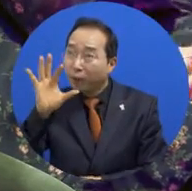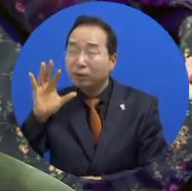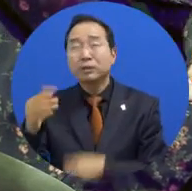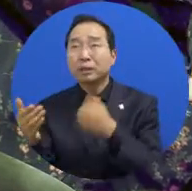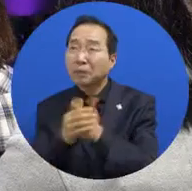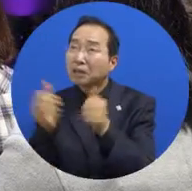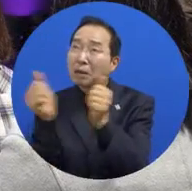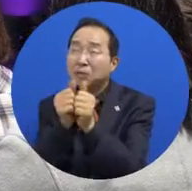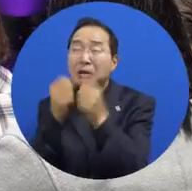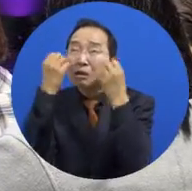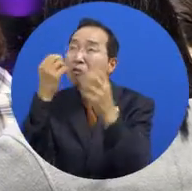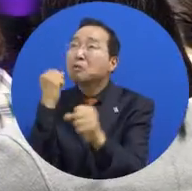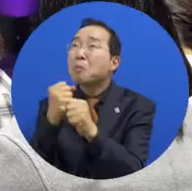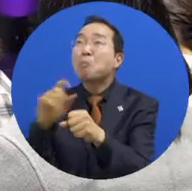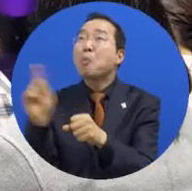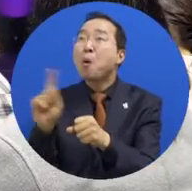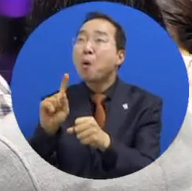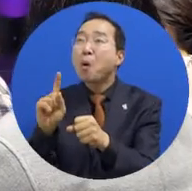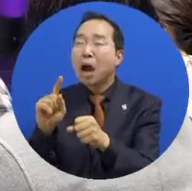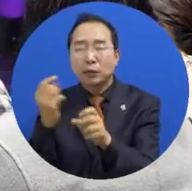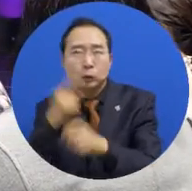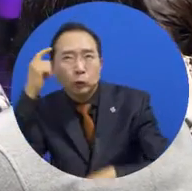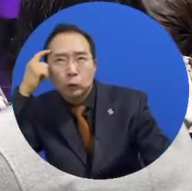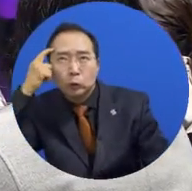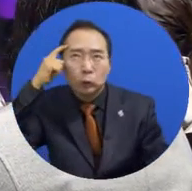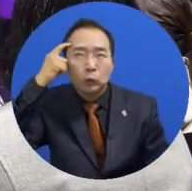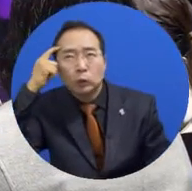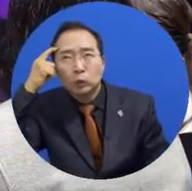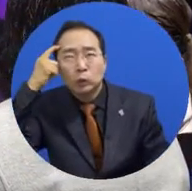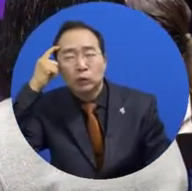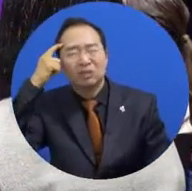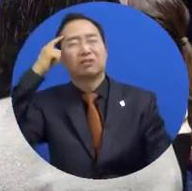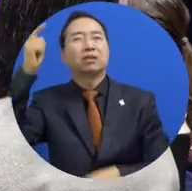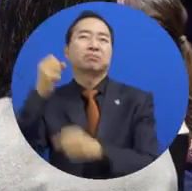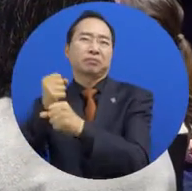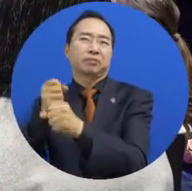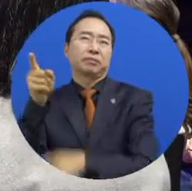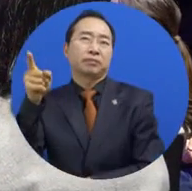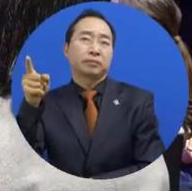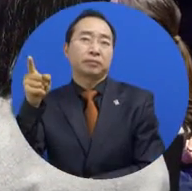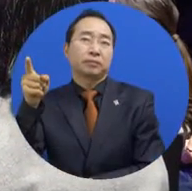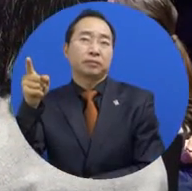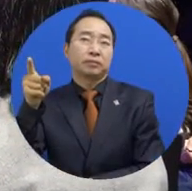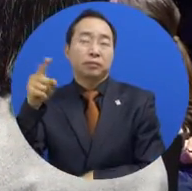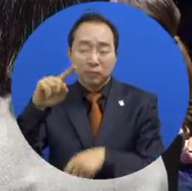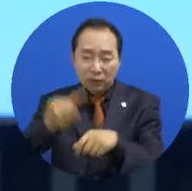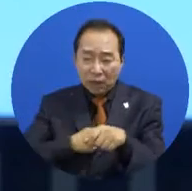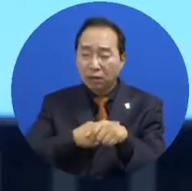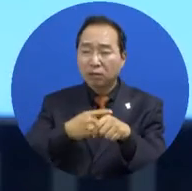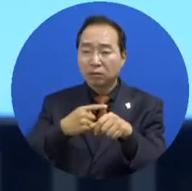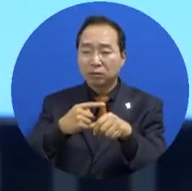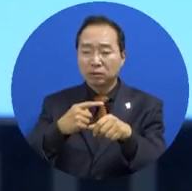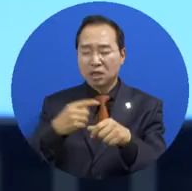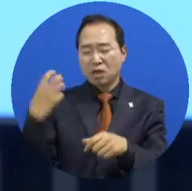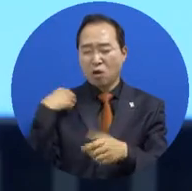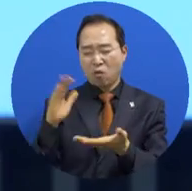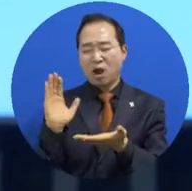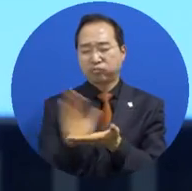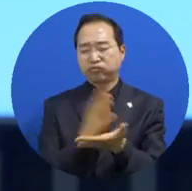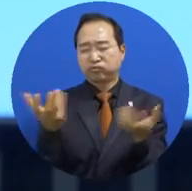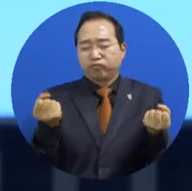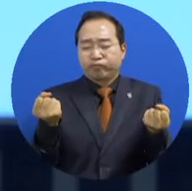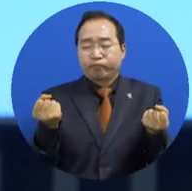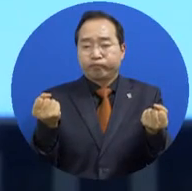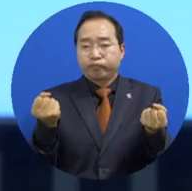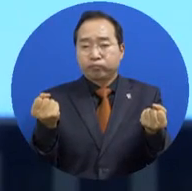때문에 사실 뭔가라도 창조해야 되니까 가치를 창조한 거예요. 가치, 삶의 가치. 그렇게 분업이